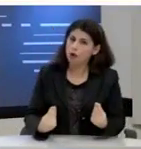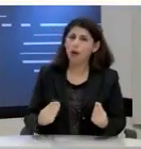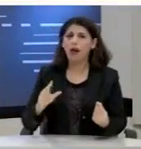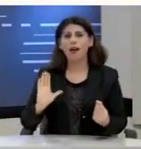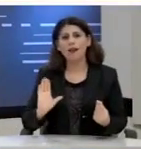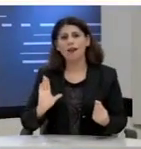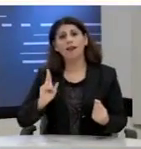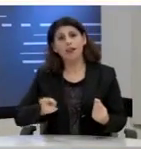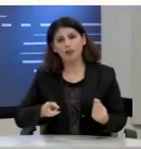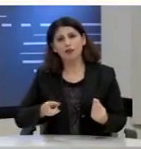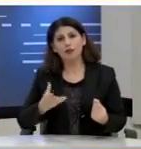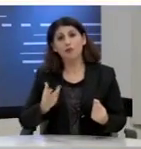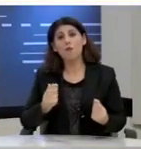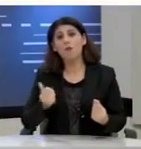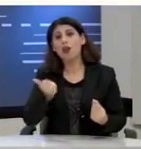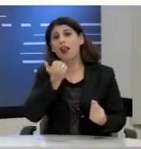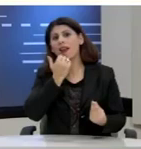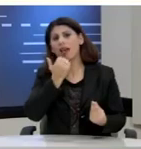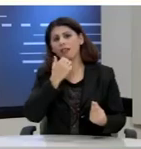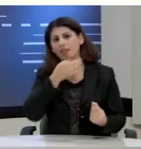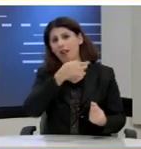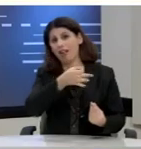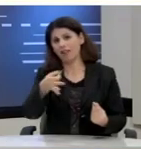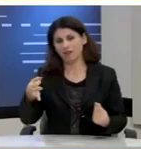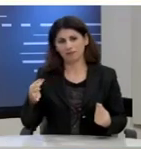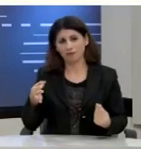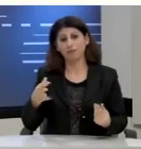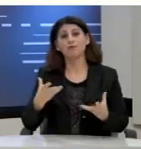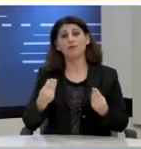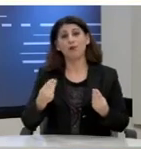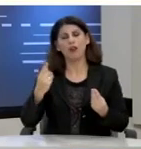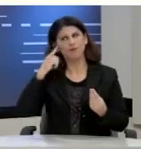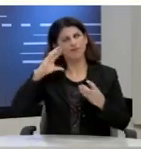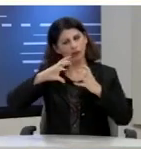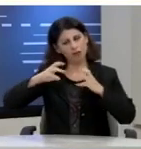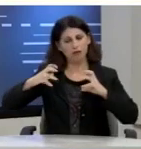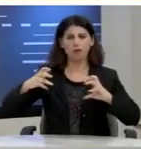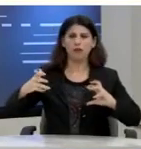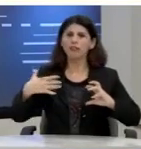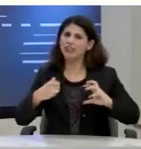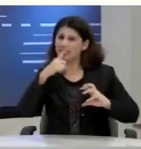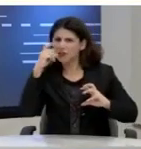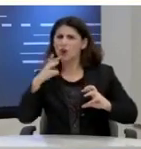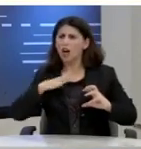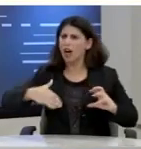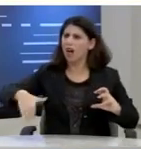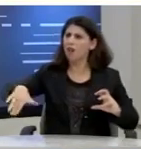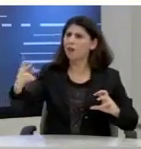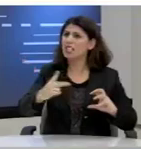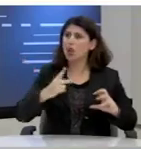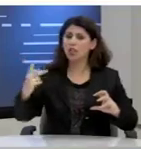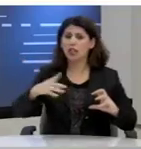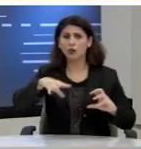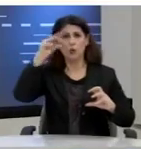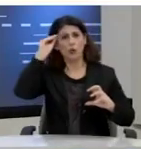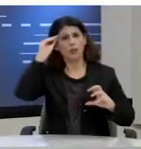το κακό είναι ότι λέγονται πολλά λάθη ή γίνονται πολλές παρανοήσεις και έχει μια δυσκολία. Εγώ